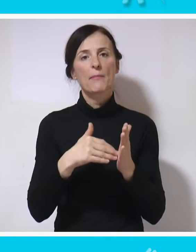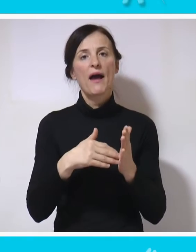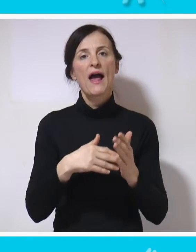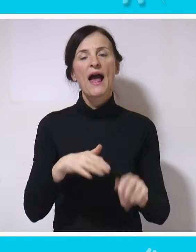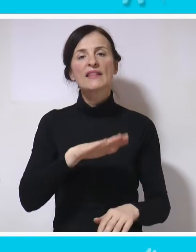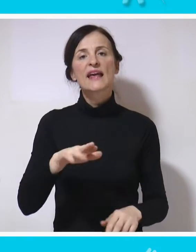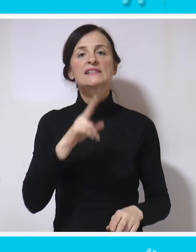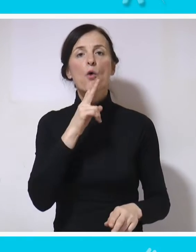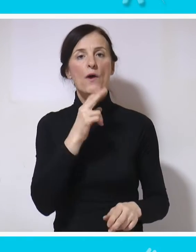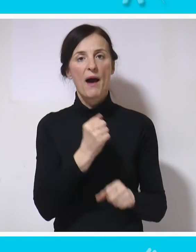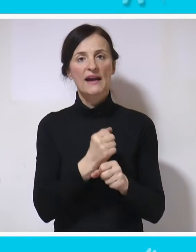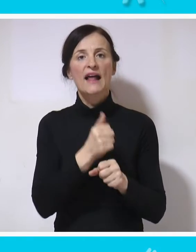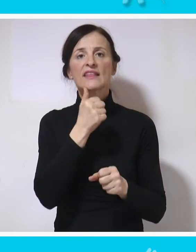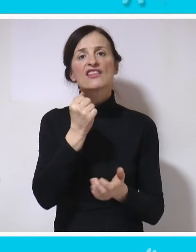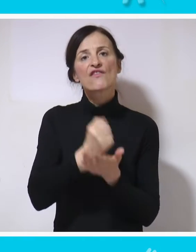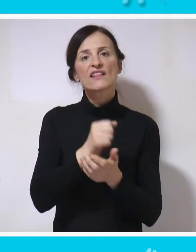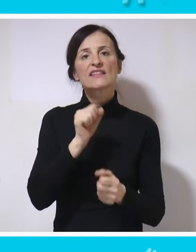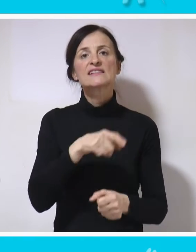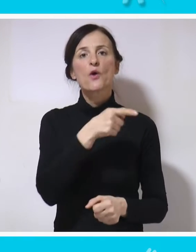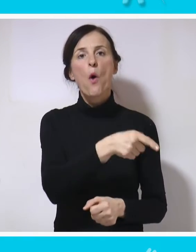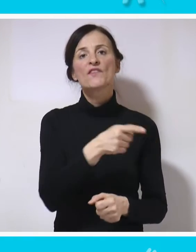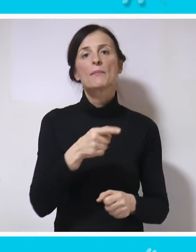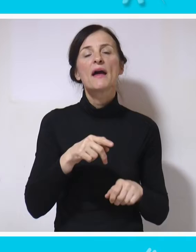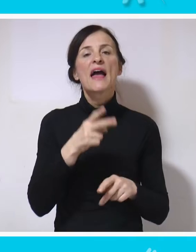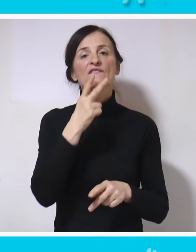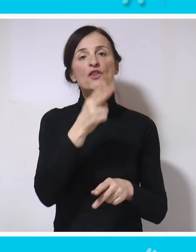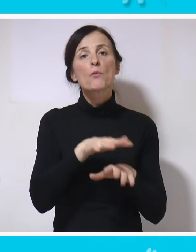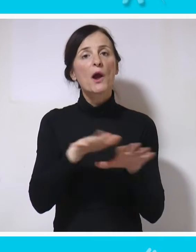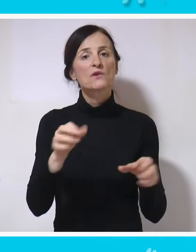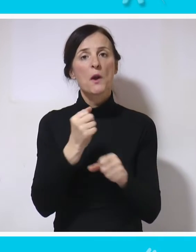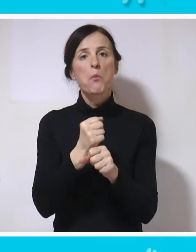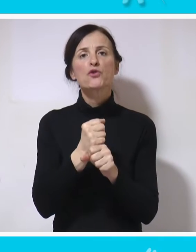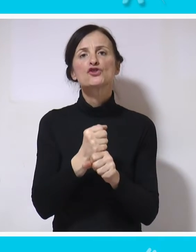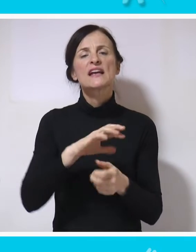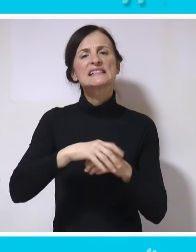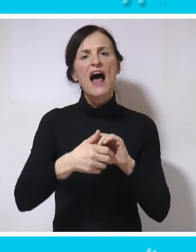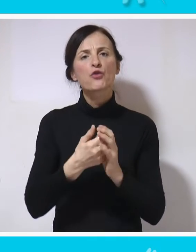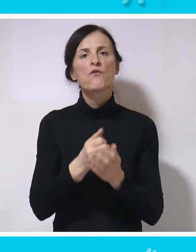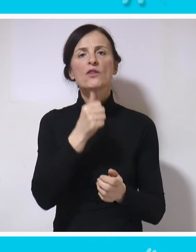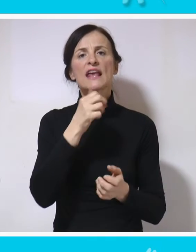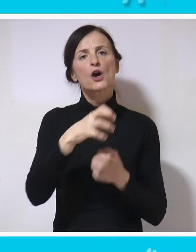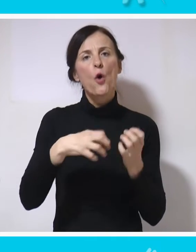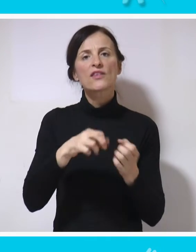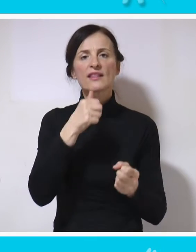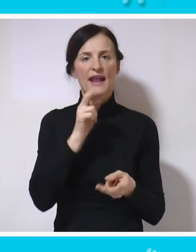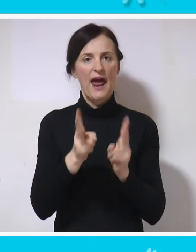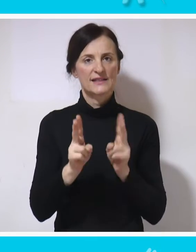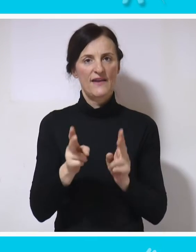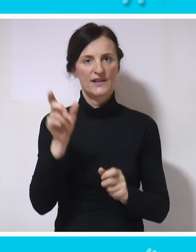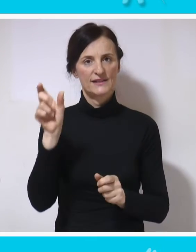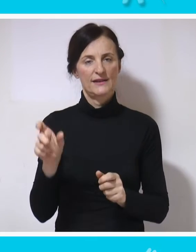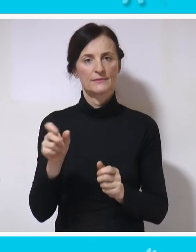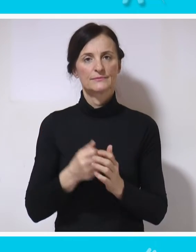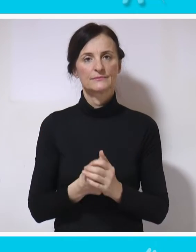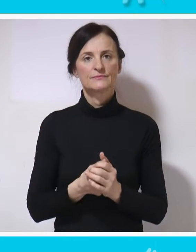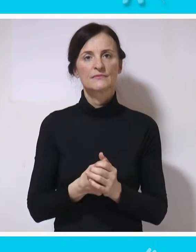sa kojim radi i tvrdi da su ovim vidom inkluzivne podrške zadovoljni kako roditelji, tako i